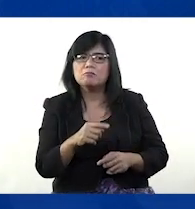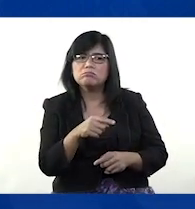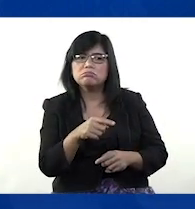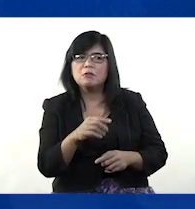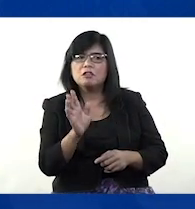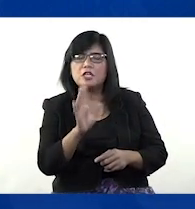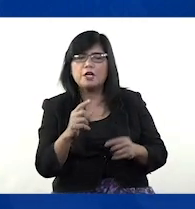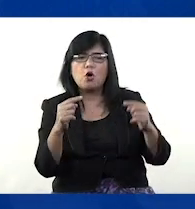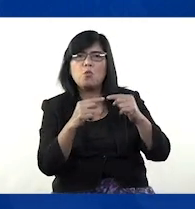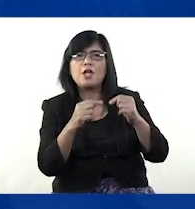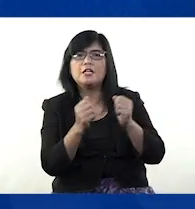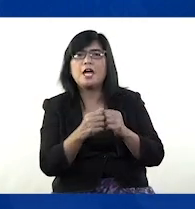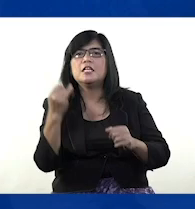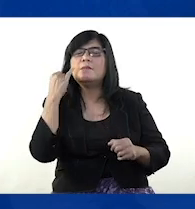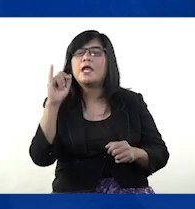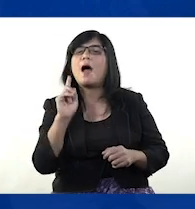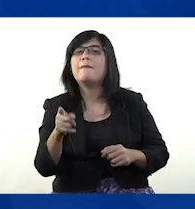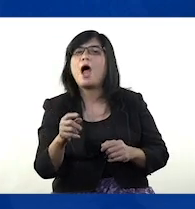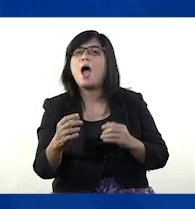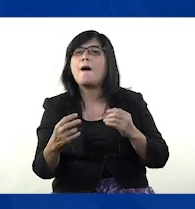ada hubungannya dengan iman yaitu pajak